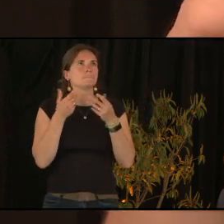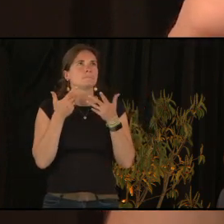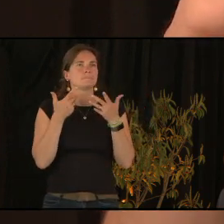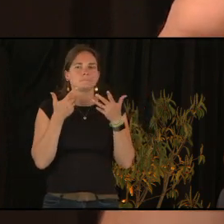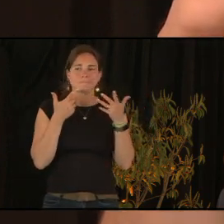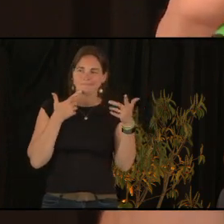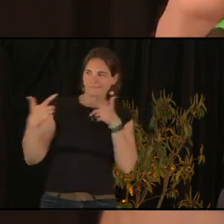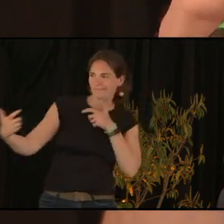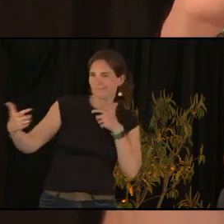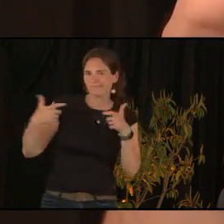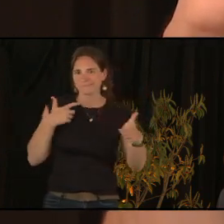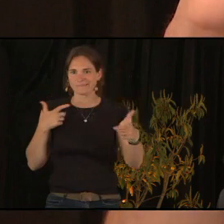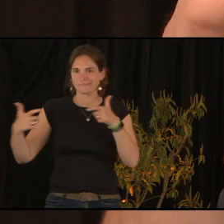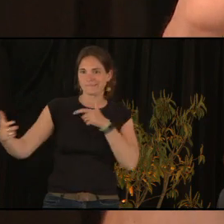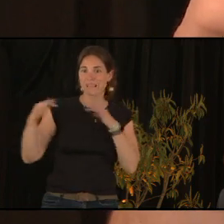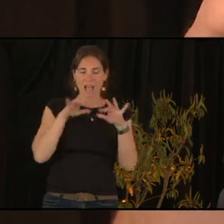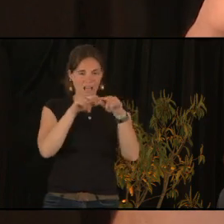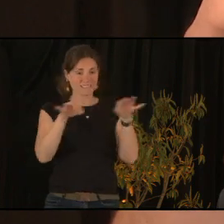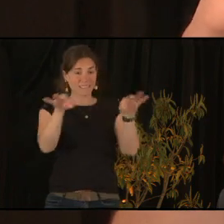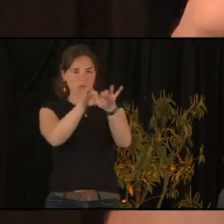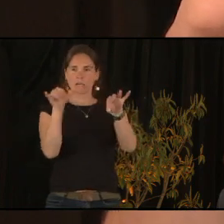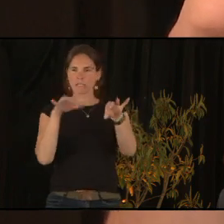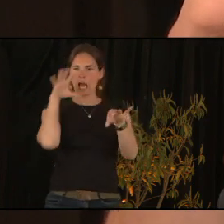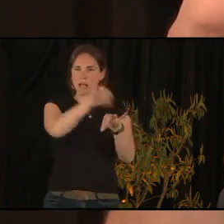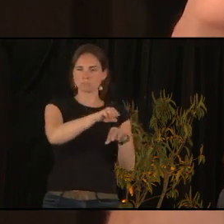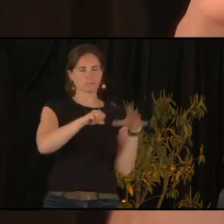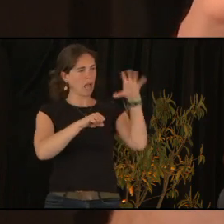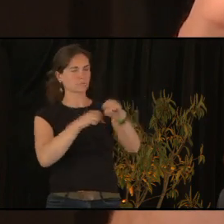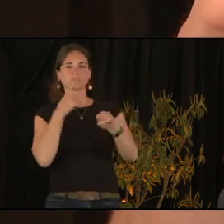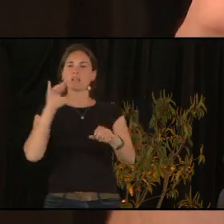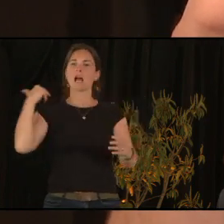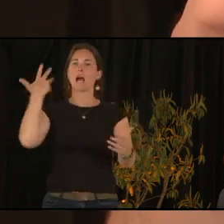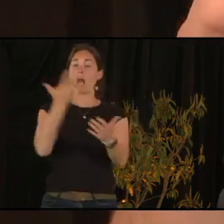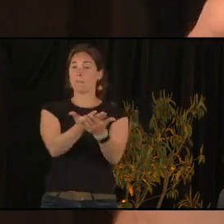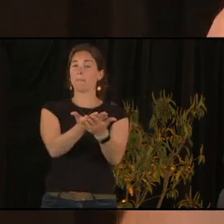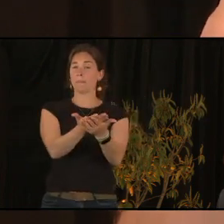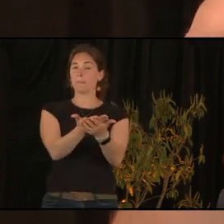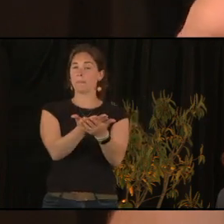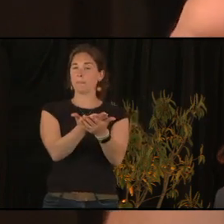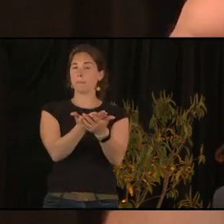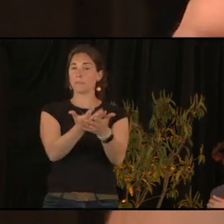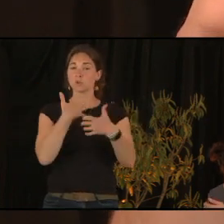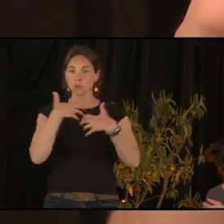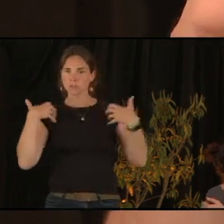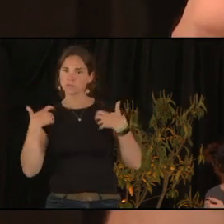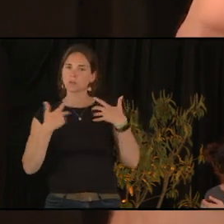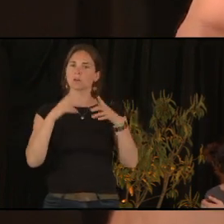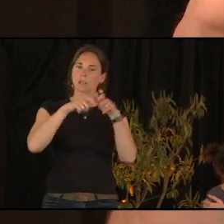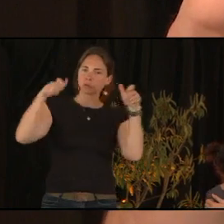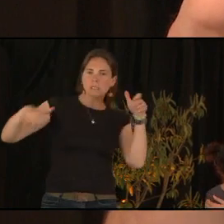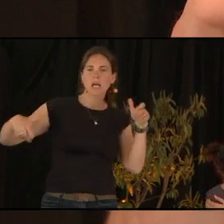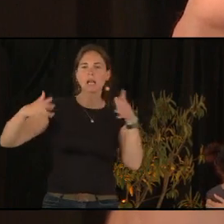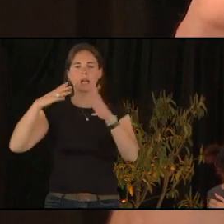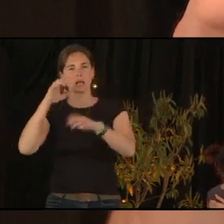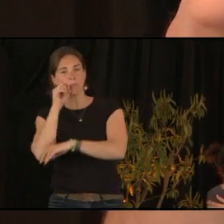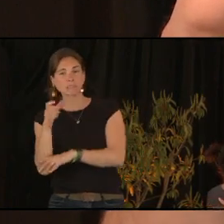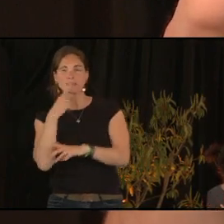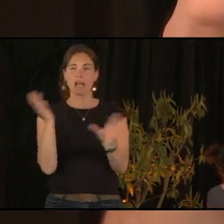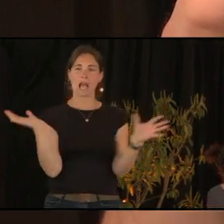autochtones sur les territoires qui veulent se réapproprier les terres après des siècles d'appropriation scientifique, industrielle,